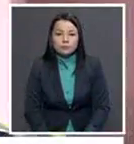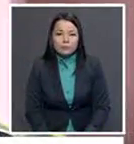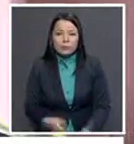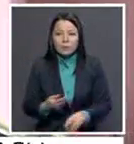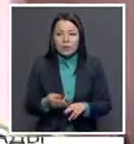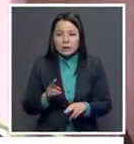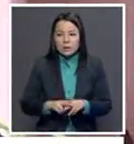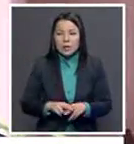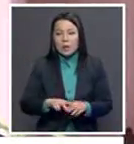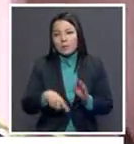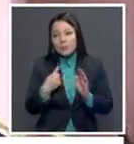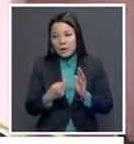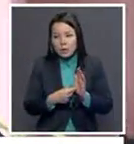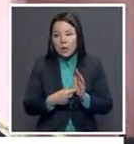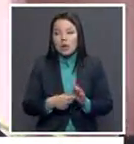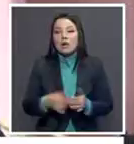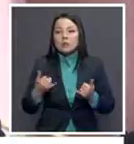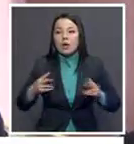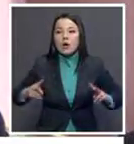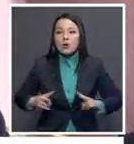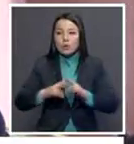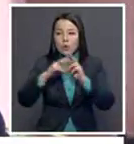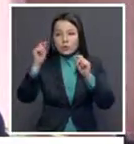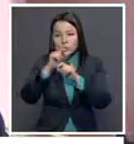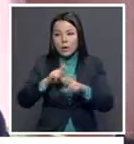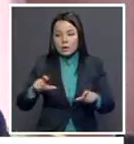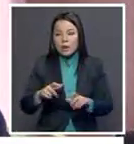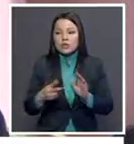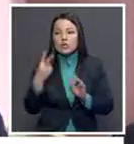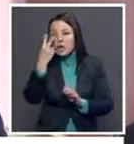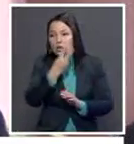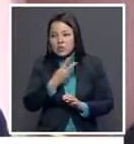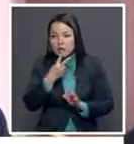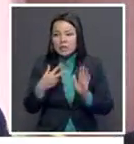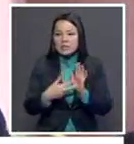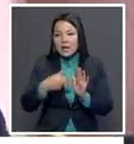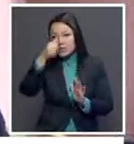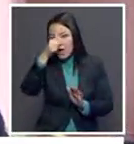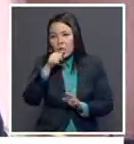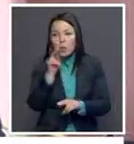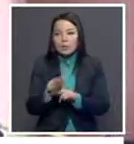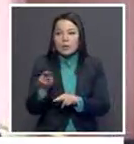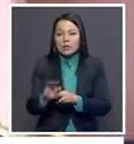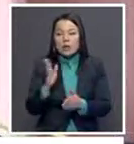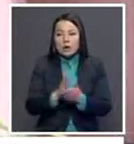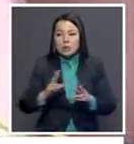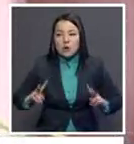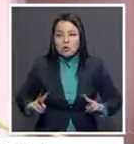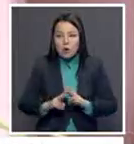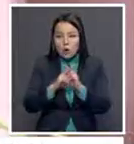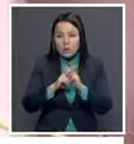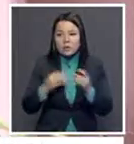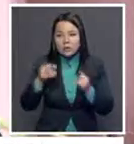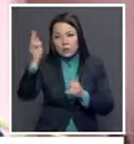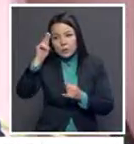Сосын екінші күрделі мәселе. Қазір колледжде де 2 жыл 8 ай оқытады. Әртүрлі мынаға керекті нелер, кәсіптер. Осыған